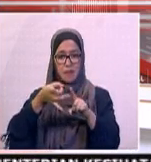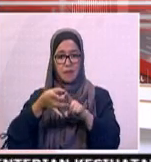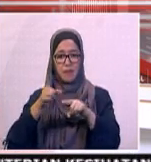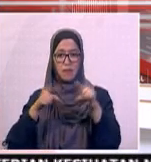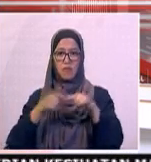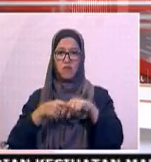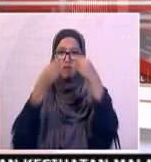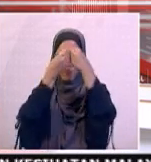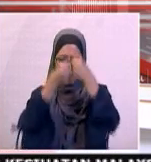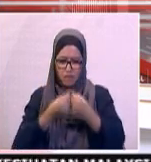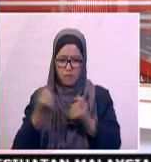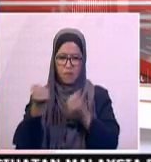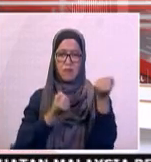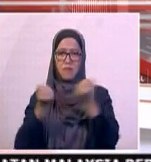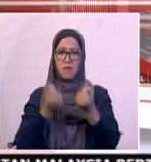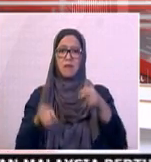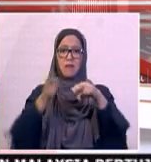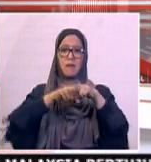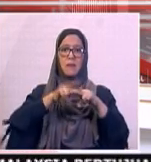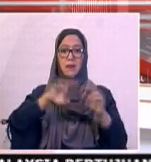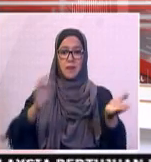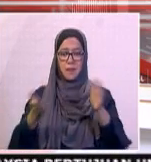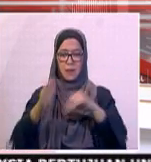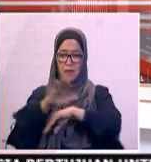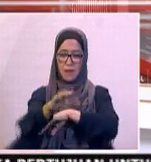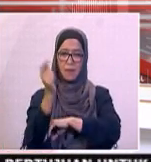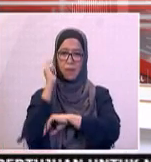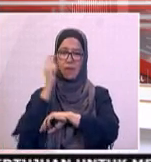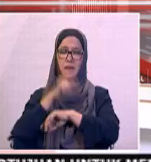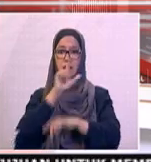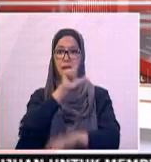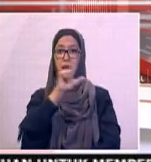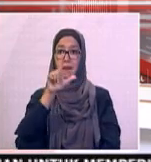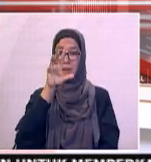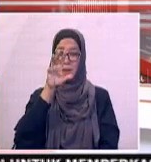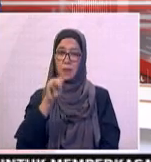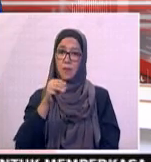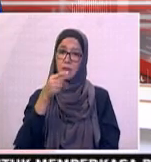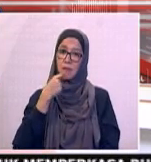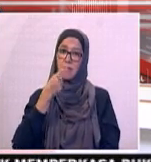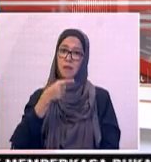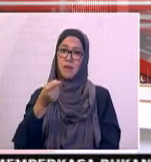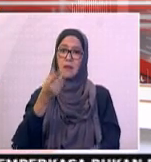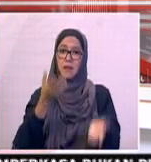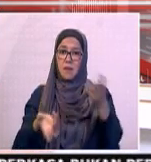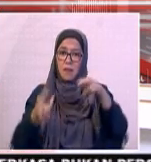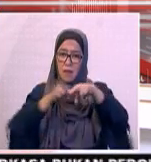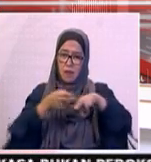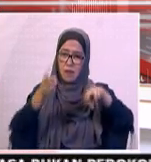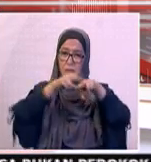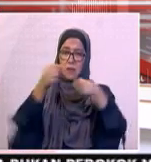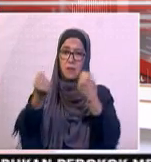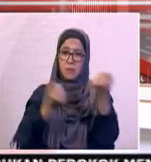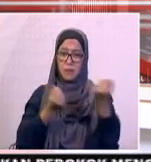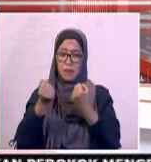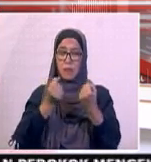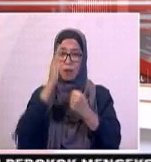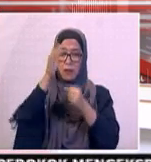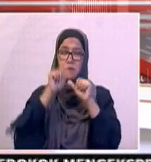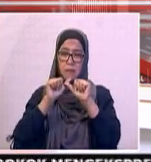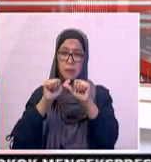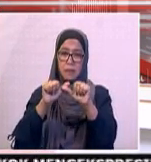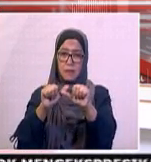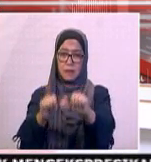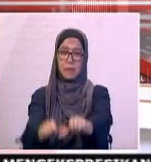meningkat berbanding petang tadi. Ya, Lembaga Lebuh Raya Malaysia LLM menjangkakan peningkatan trafik akan terus meningkat pada